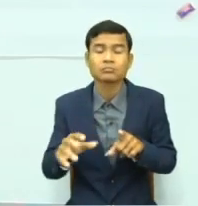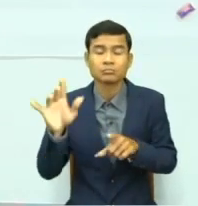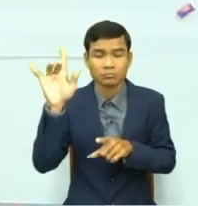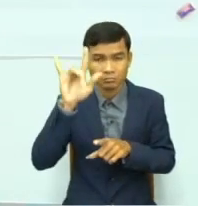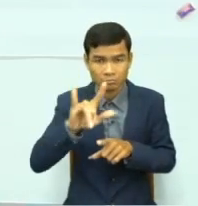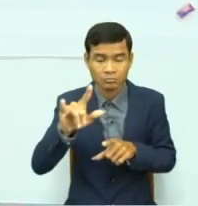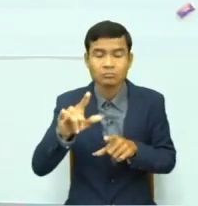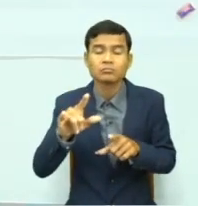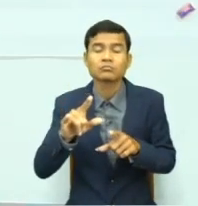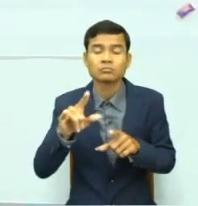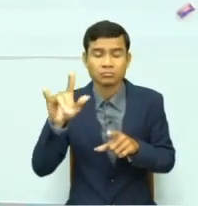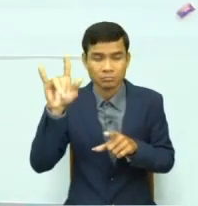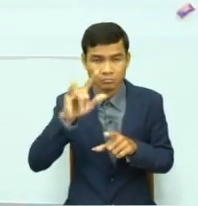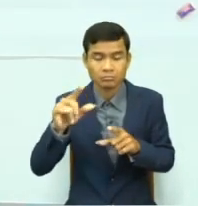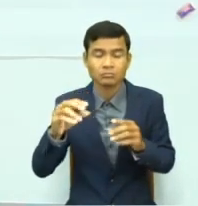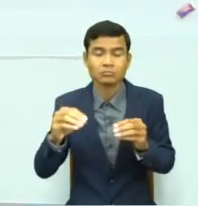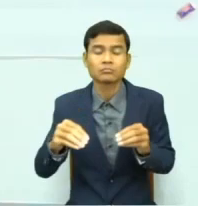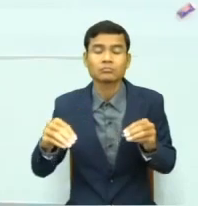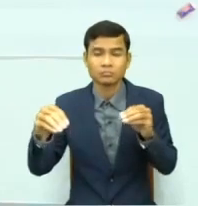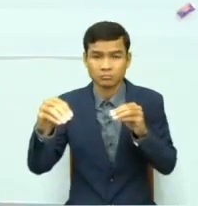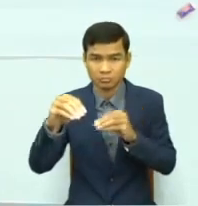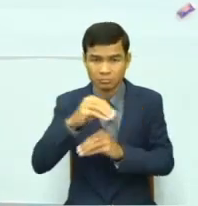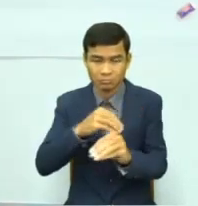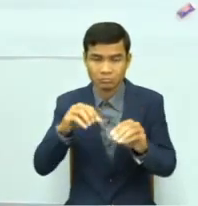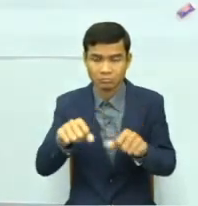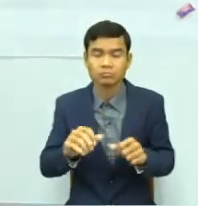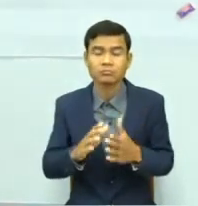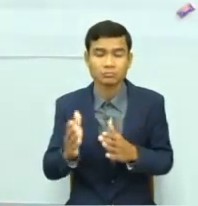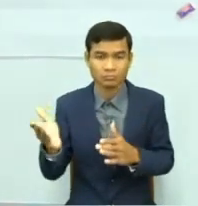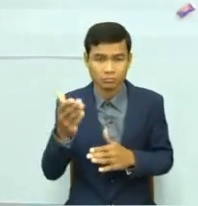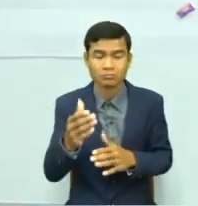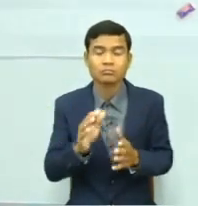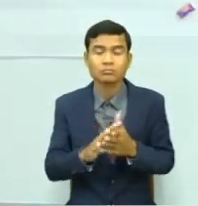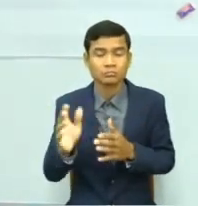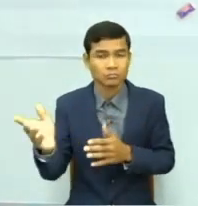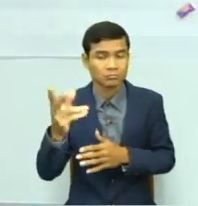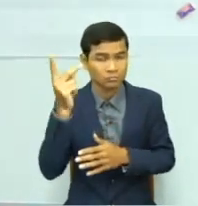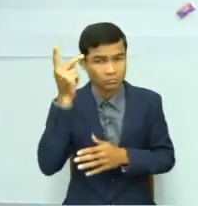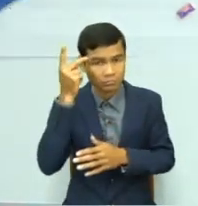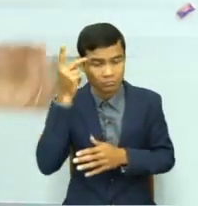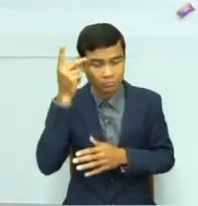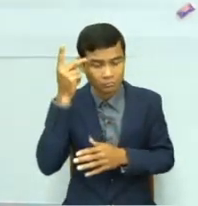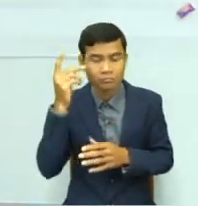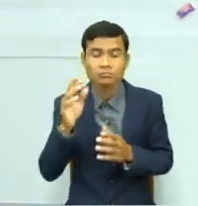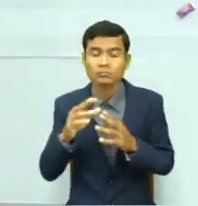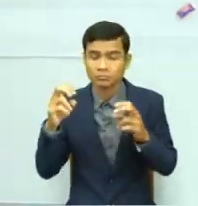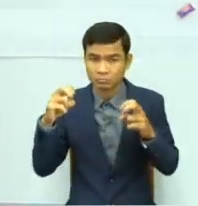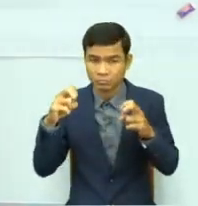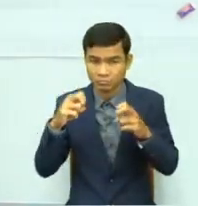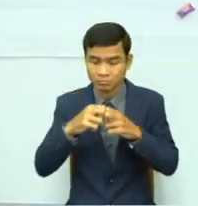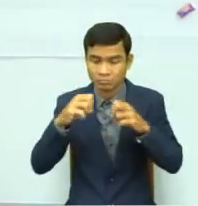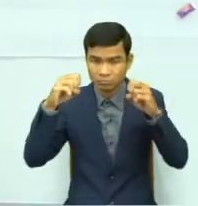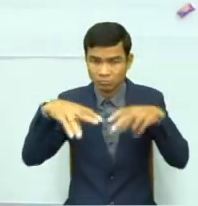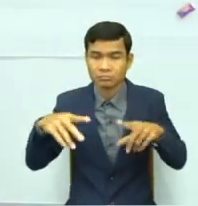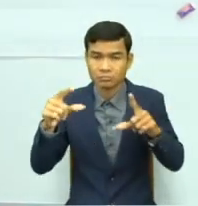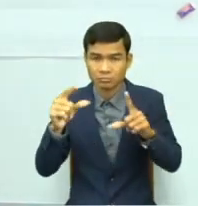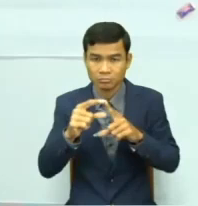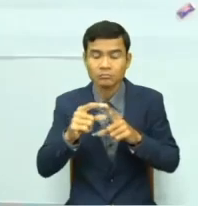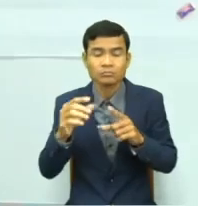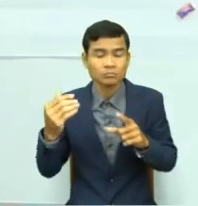chùm nuốt khả nịa bàn nà con. Chẳng chẳng con cực tặng ạc khả nịa mớ. Ta krai bì bì ạ kì xin ní nè. Ta dương miên bì ở vấy.